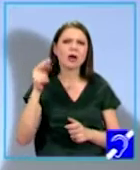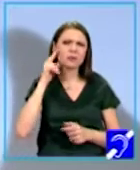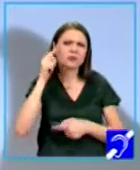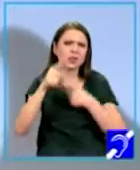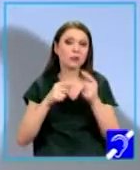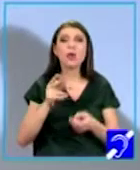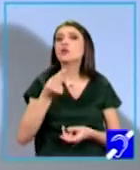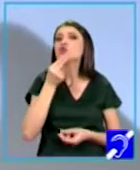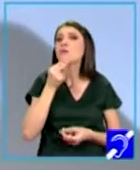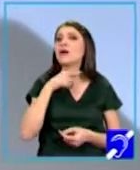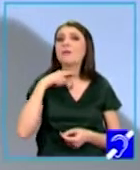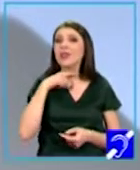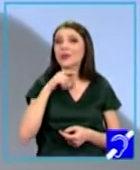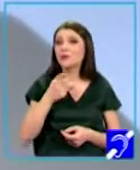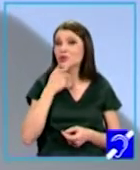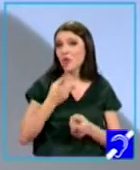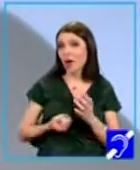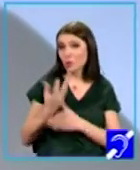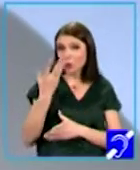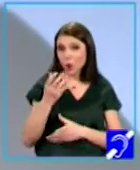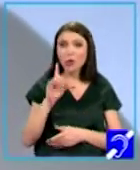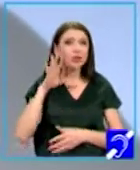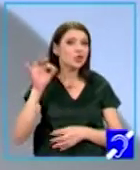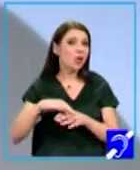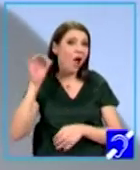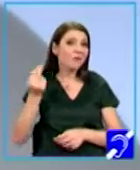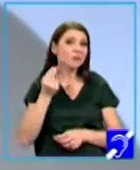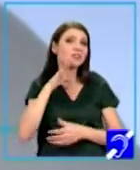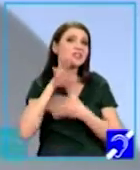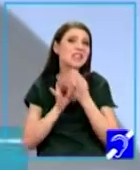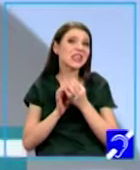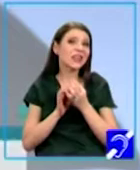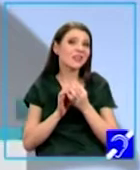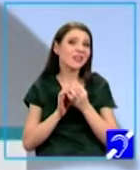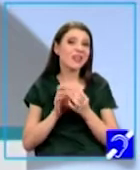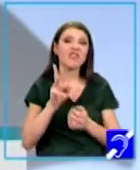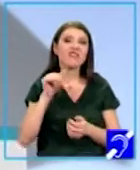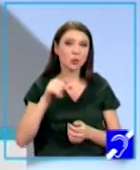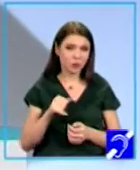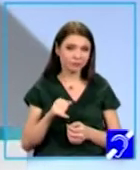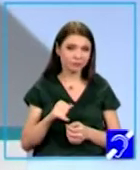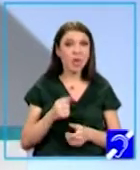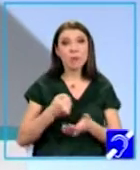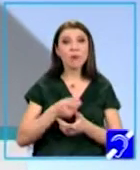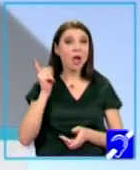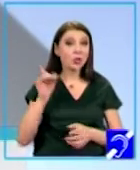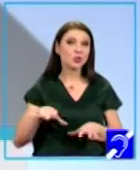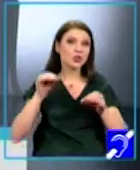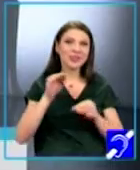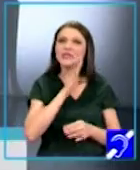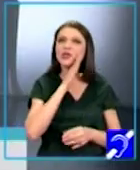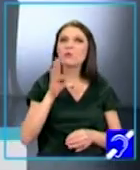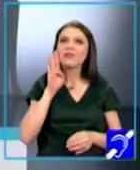meniuri de Crăciun și Anul Nou și aflăm din secretele unui degustător de vinuri. Până atunci, ne puteți găsi pe Facebook Arte, Carte și